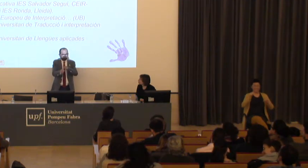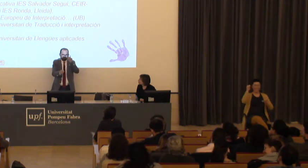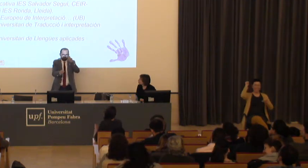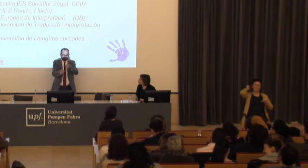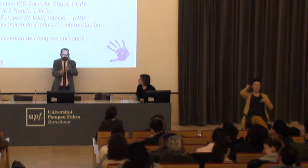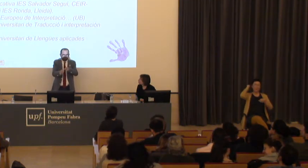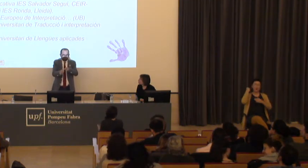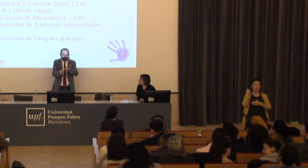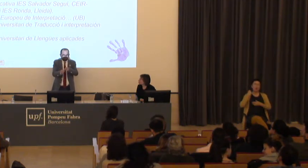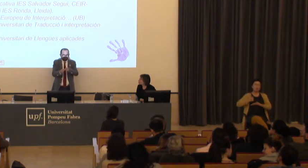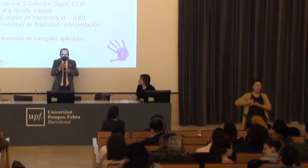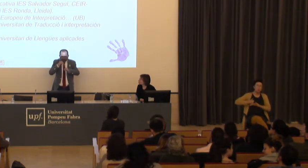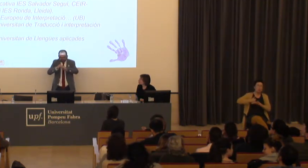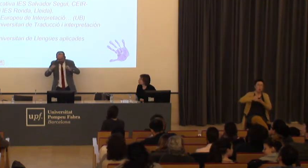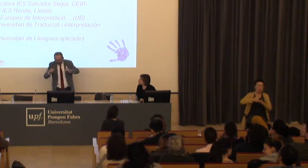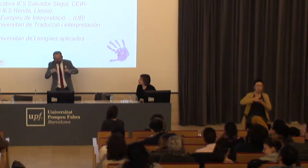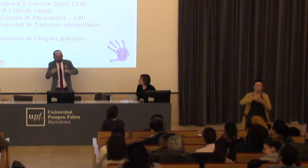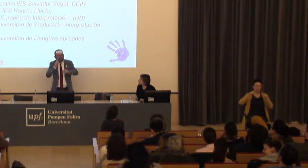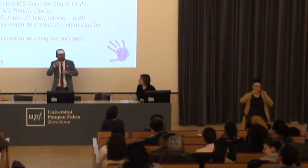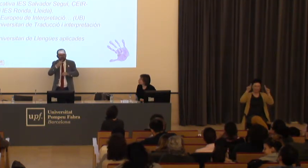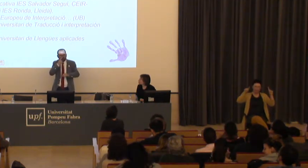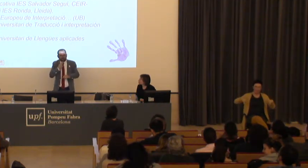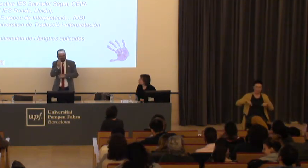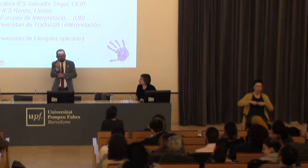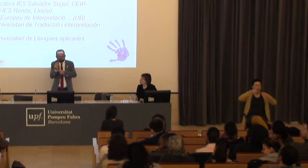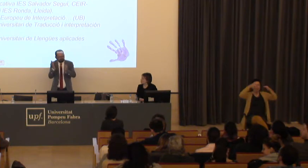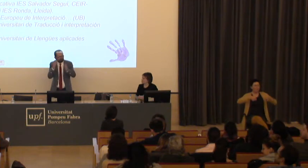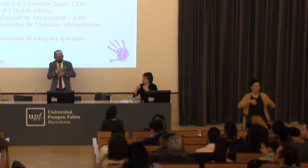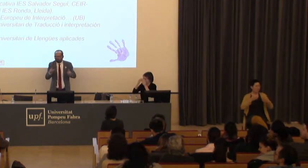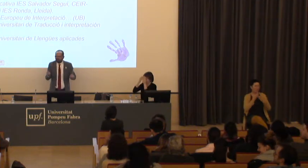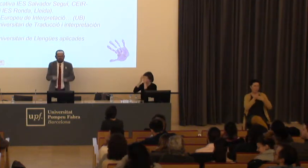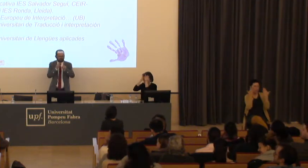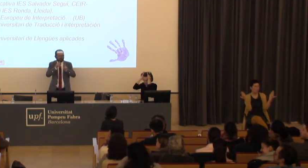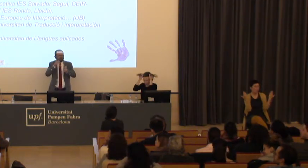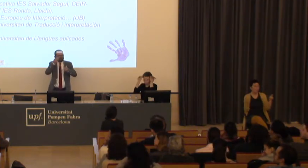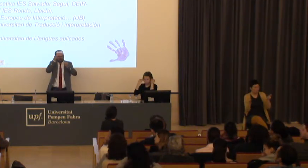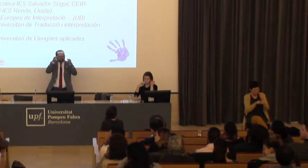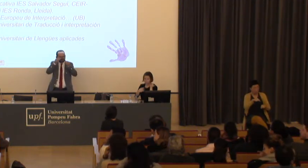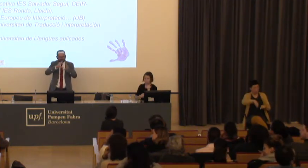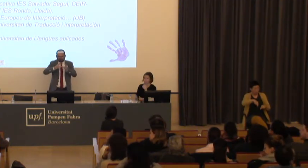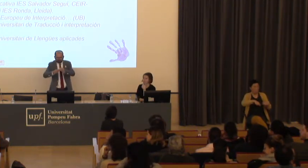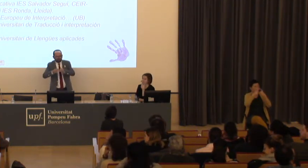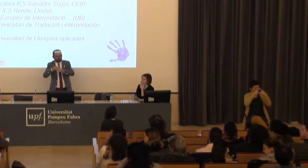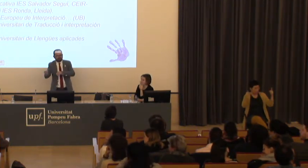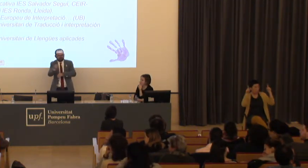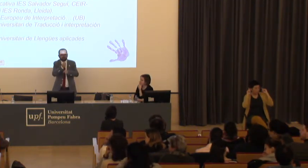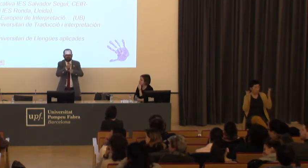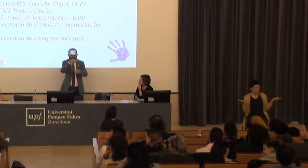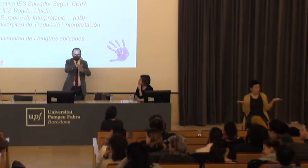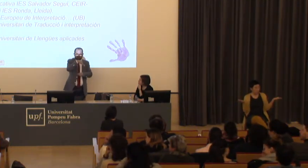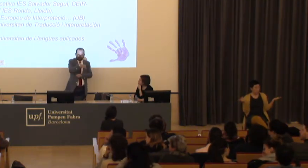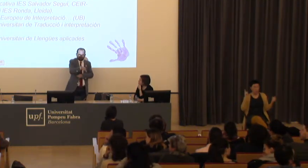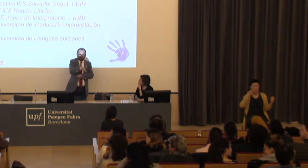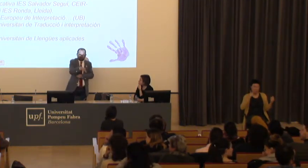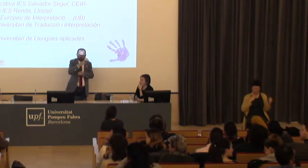I la universitat ha apostat per aquesta figura, independentment del risc que això suposa, independentment de la formació no reglada,